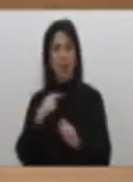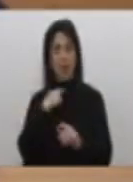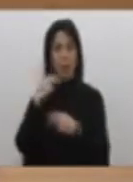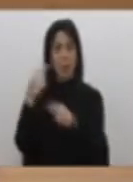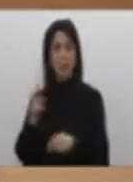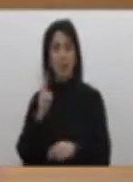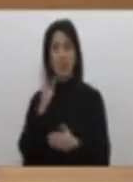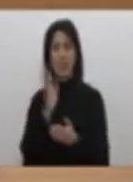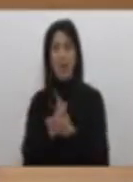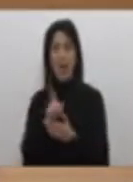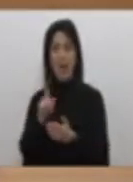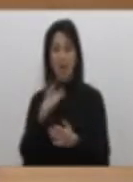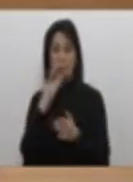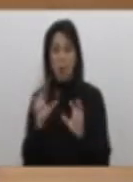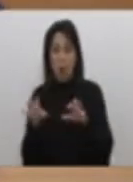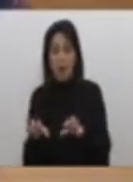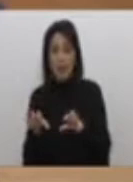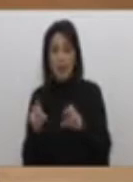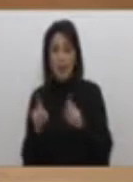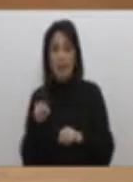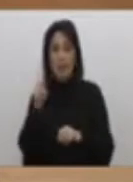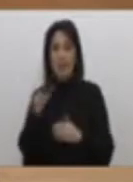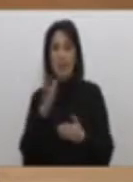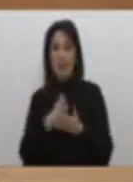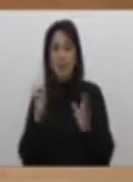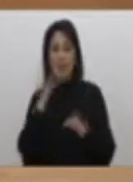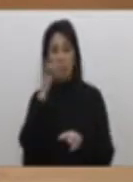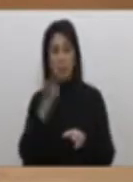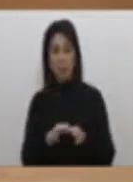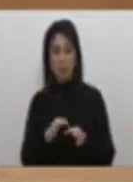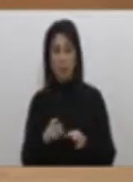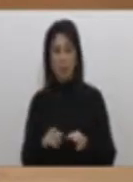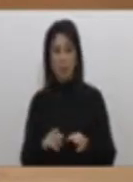ხართ მოკალათებული პოლიტიკაში, თქვენ გაქვთ მეტი პასუხისგებლობა.